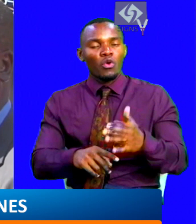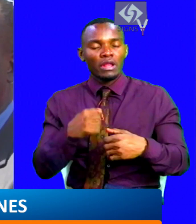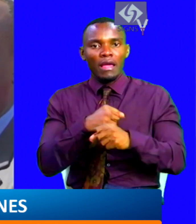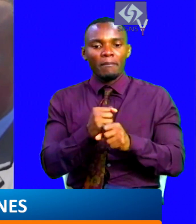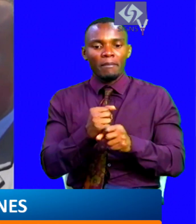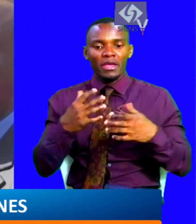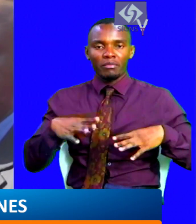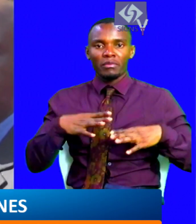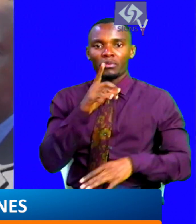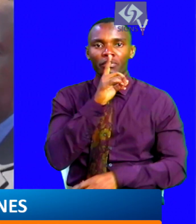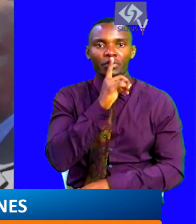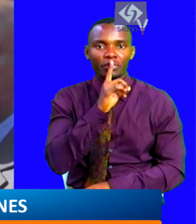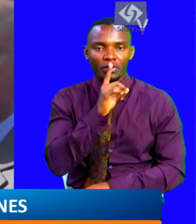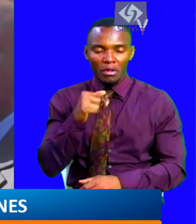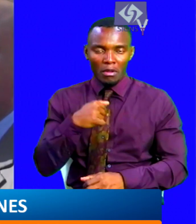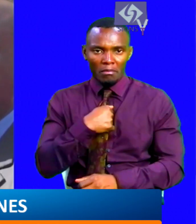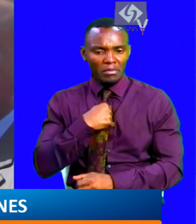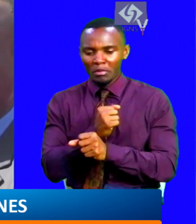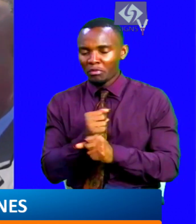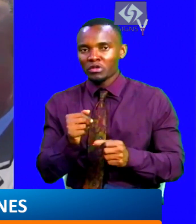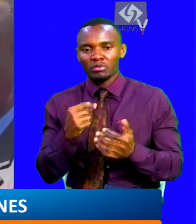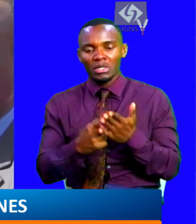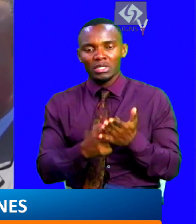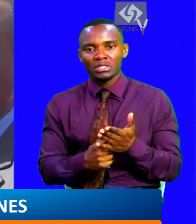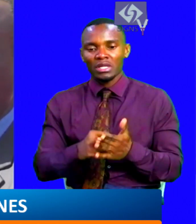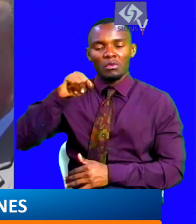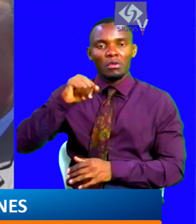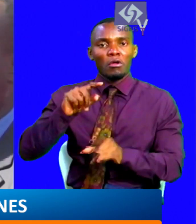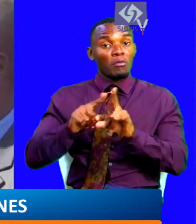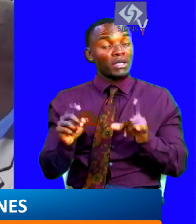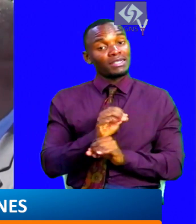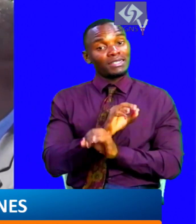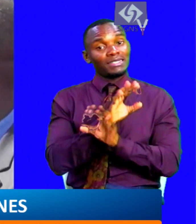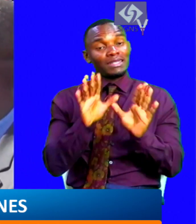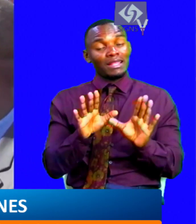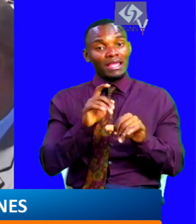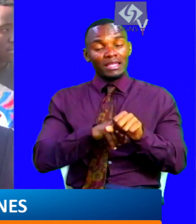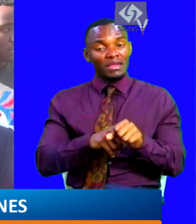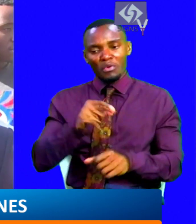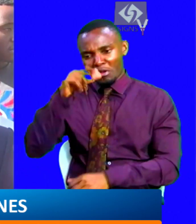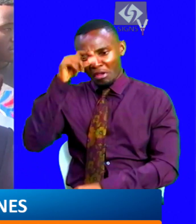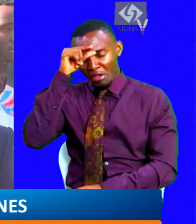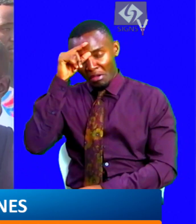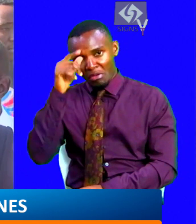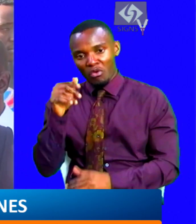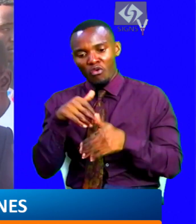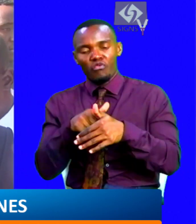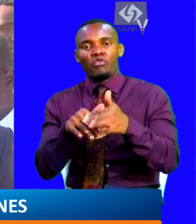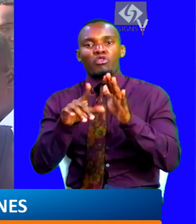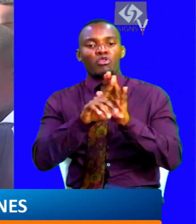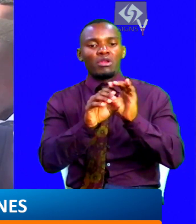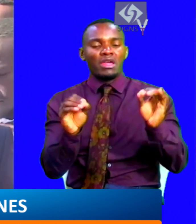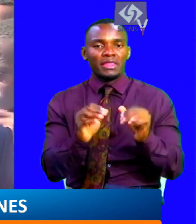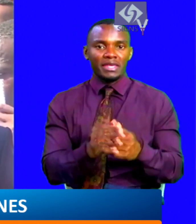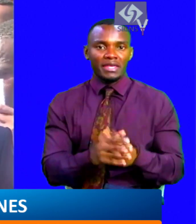sana. Kwa sababu sisi hatutafuti haki yetu, tunatafuta haki ya Wakenya wengi ambao hawawezi kusimama imara